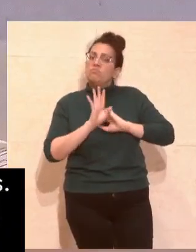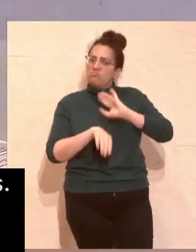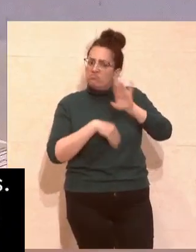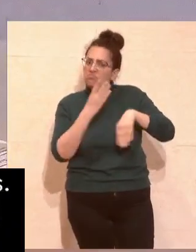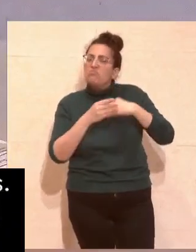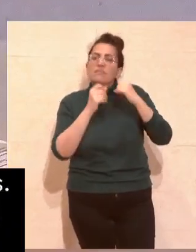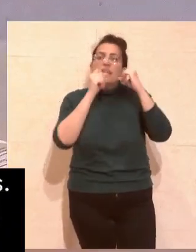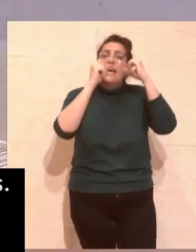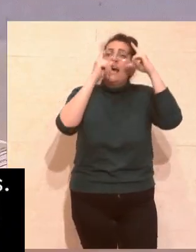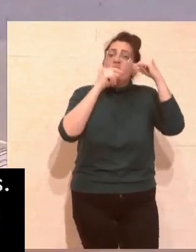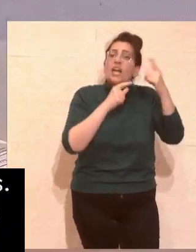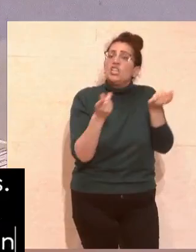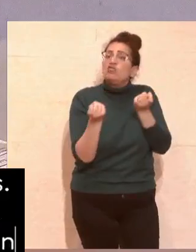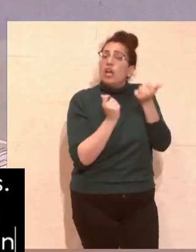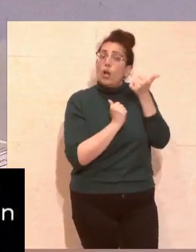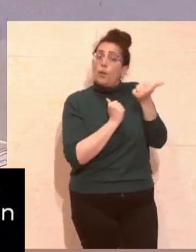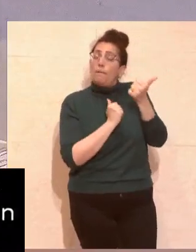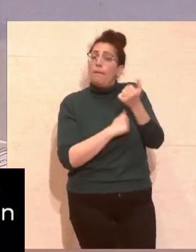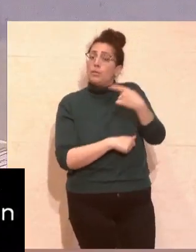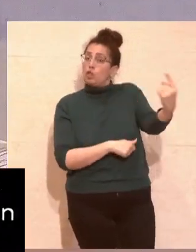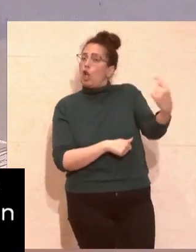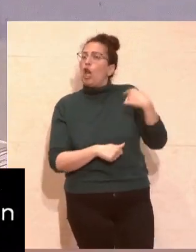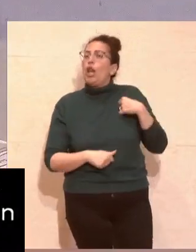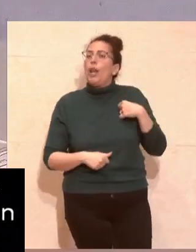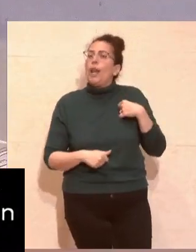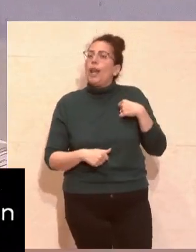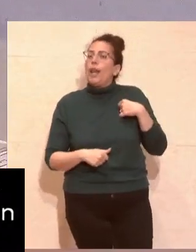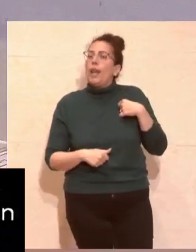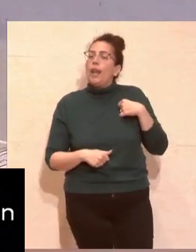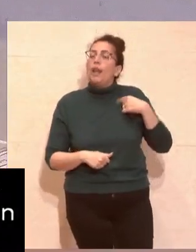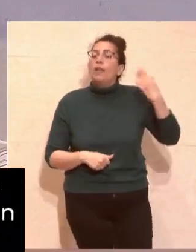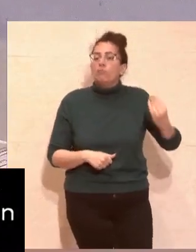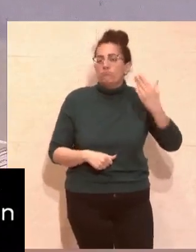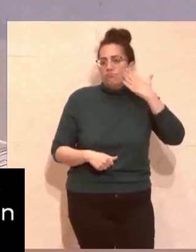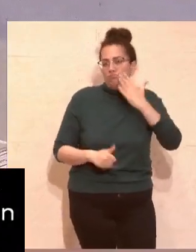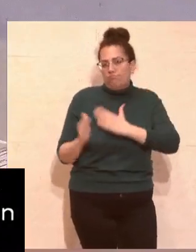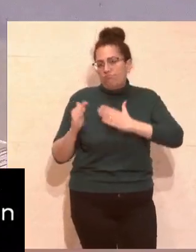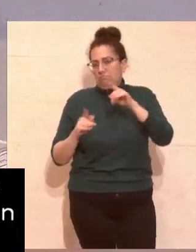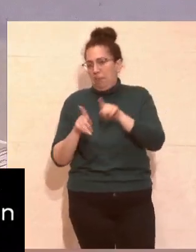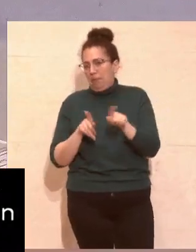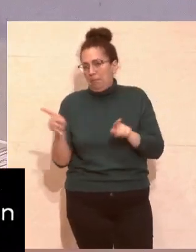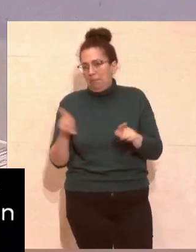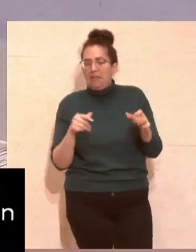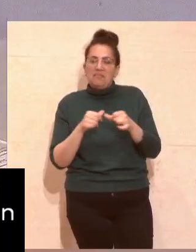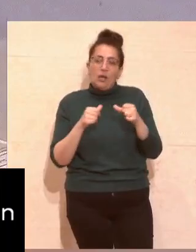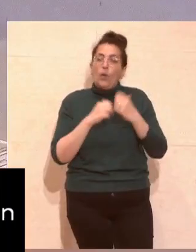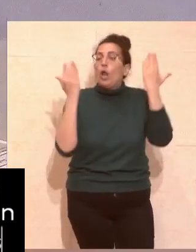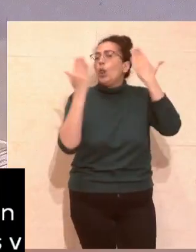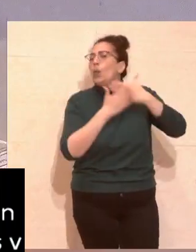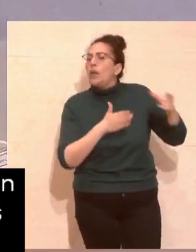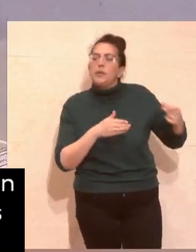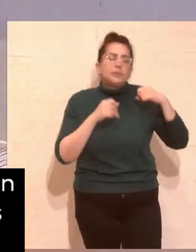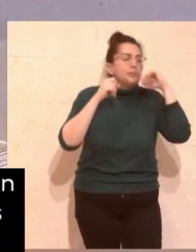éveil nocturne dans la nuit. Parce qu'on s'entend que les enfants sont un peu comme nous. Ils vont se réveiller dans la nuit,